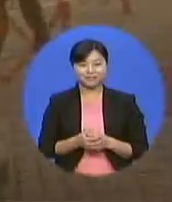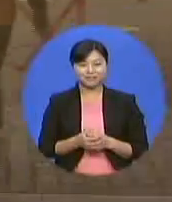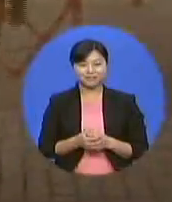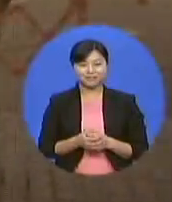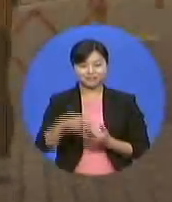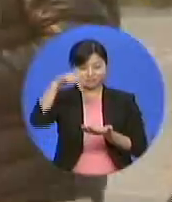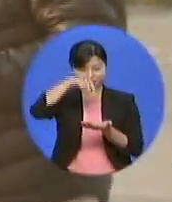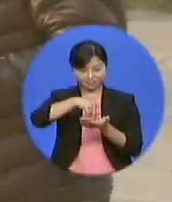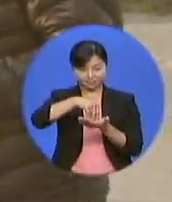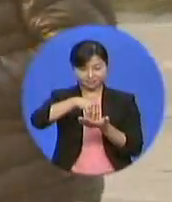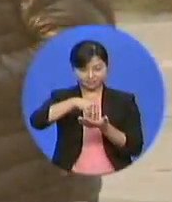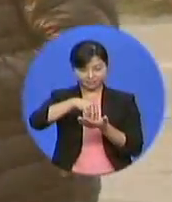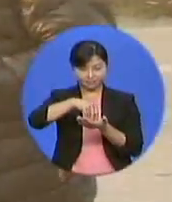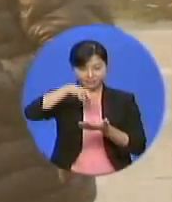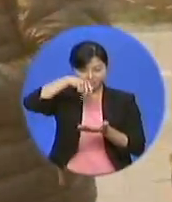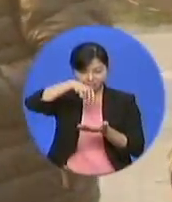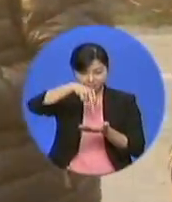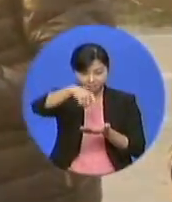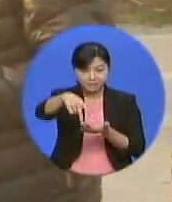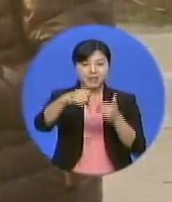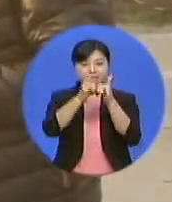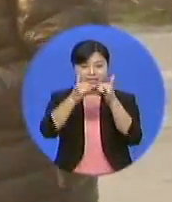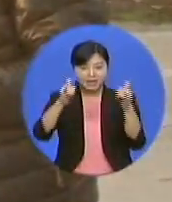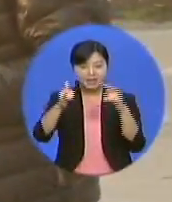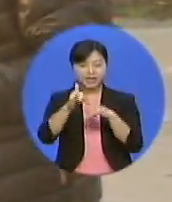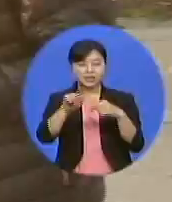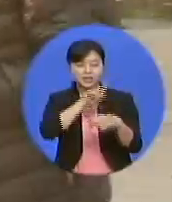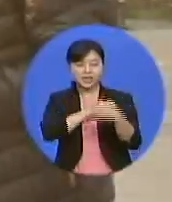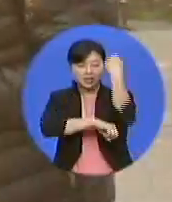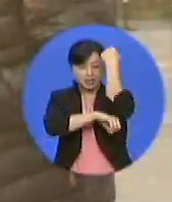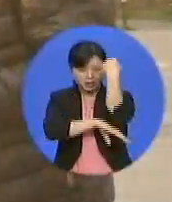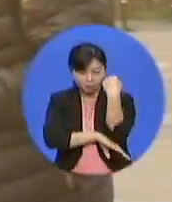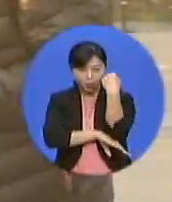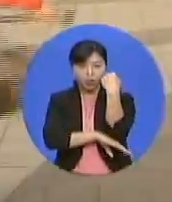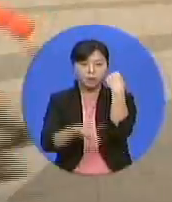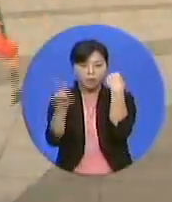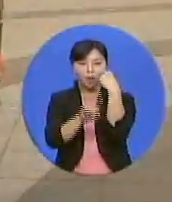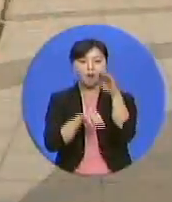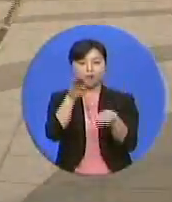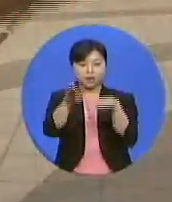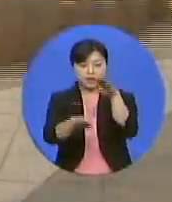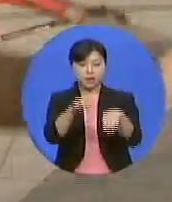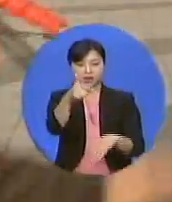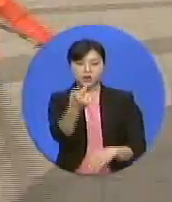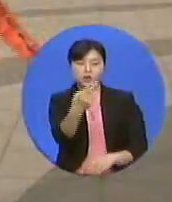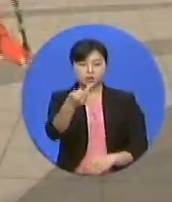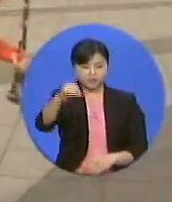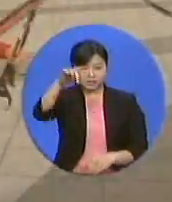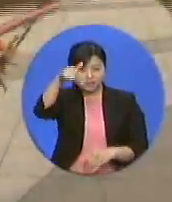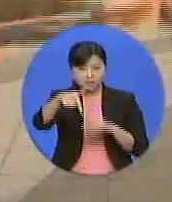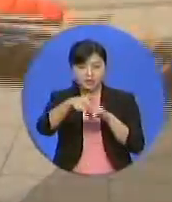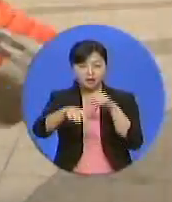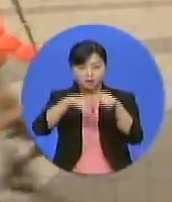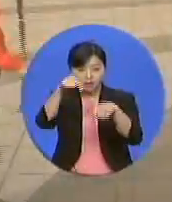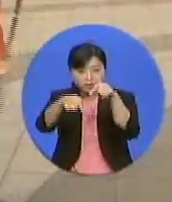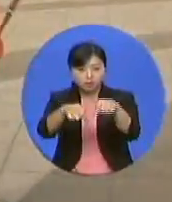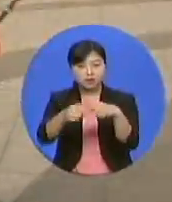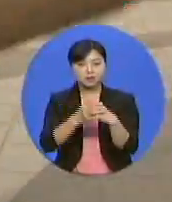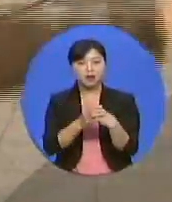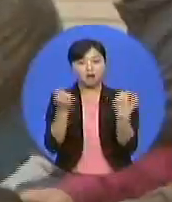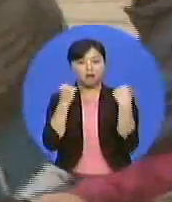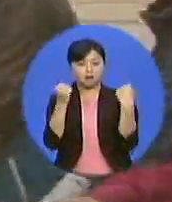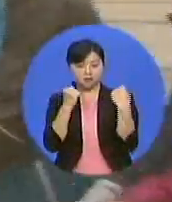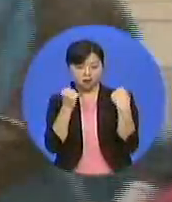직립보행을 하는 인간의 가장 기본적인 행위, 걷기. 노르딕 워킹을 통해 잃어버렸던 건강을 되찾고